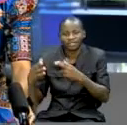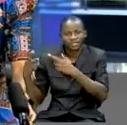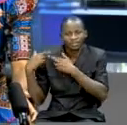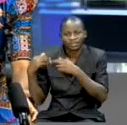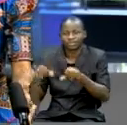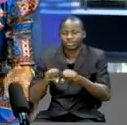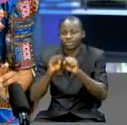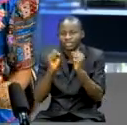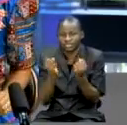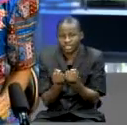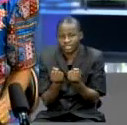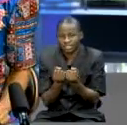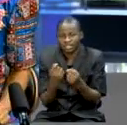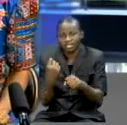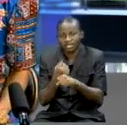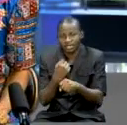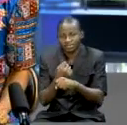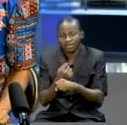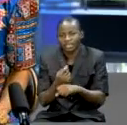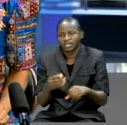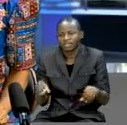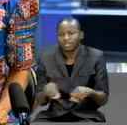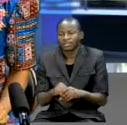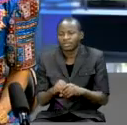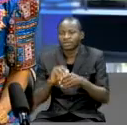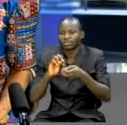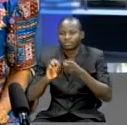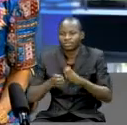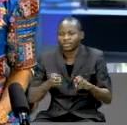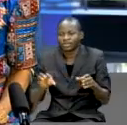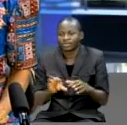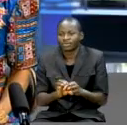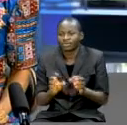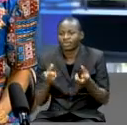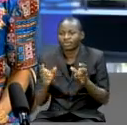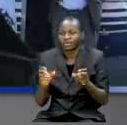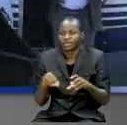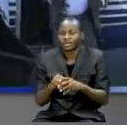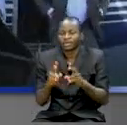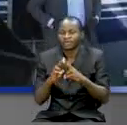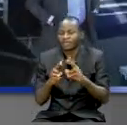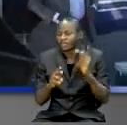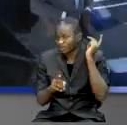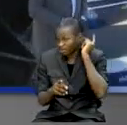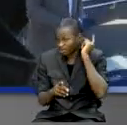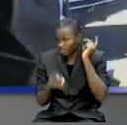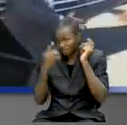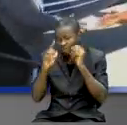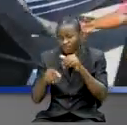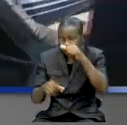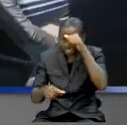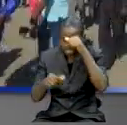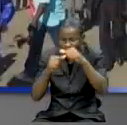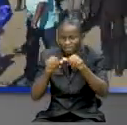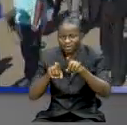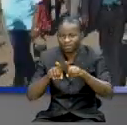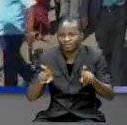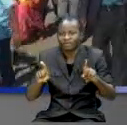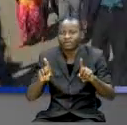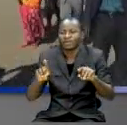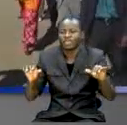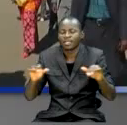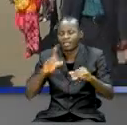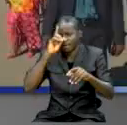sociétés et services œuvrant dans le domaine de mines dans la ville de Kolwezi. Et cela pour leur rappeler les mesures qui ont été